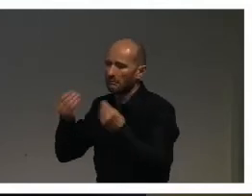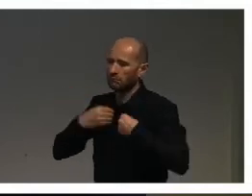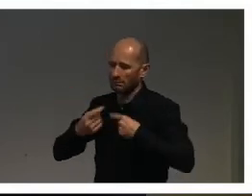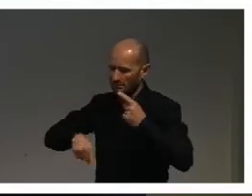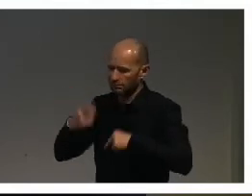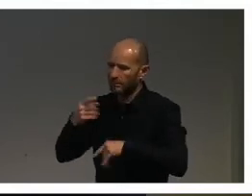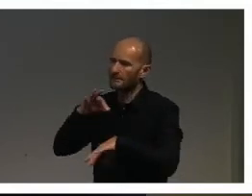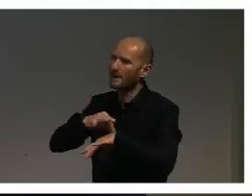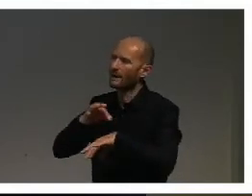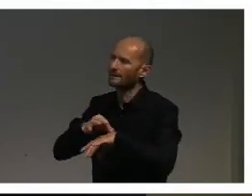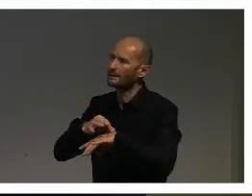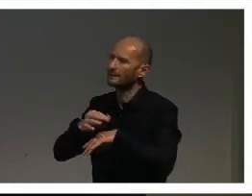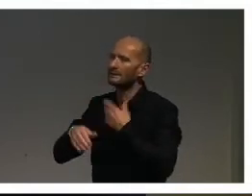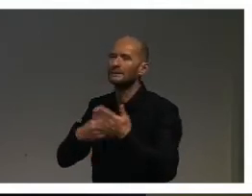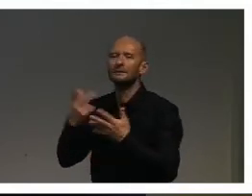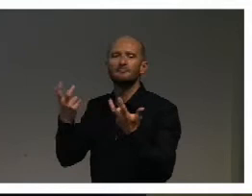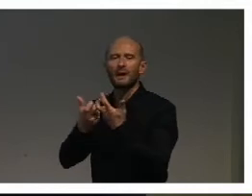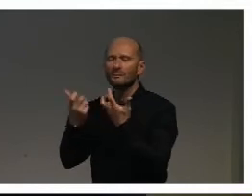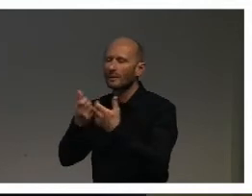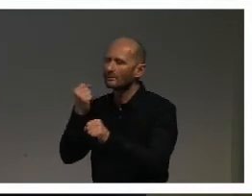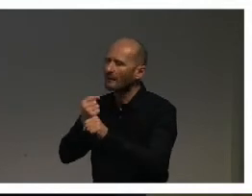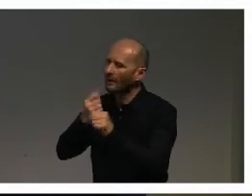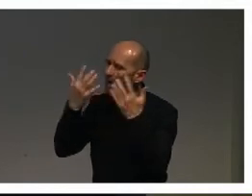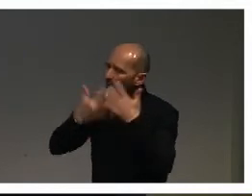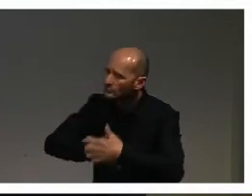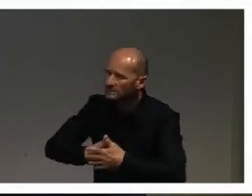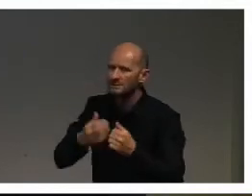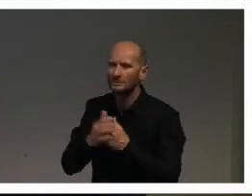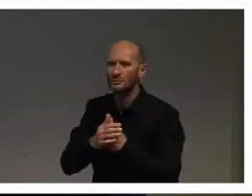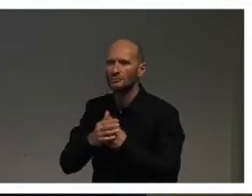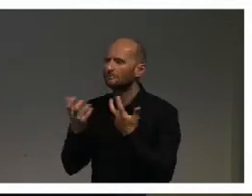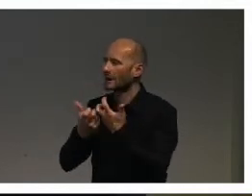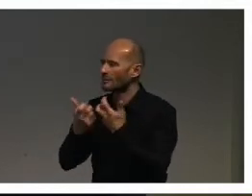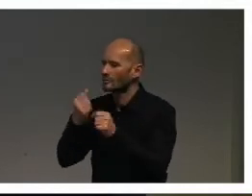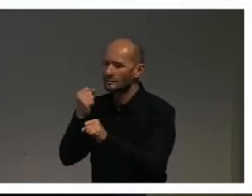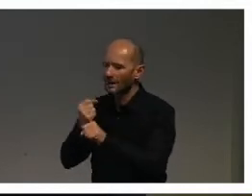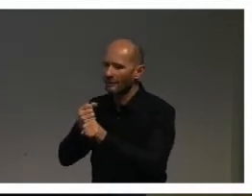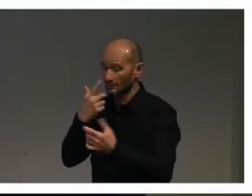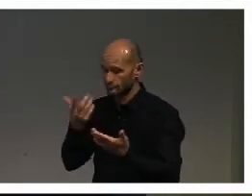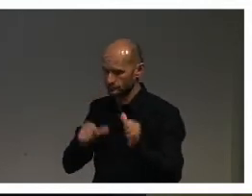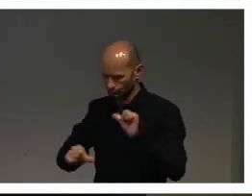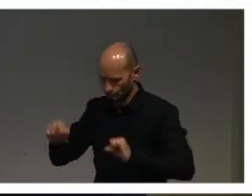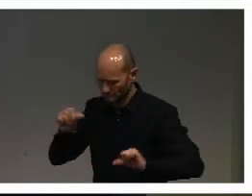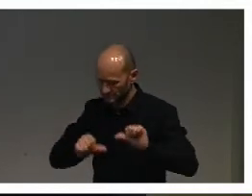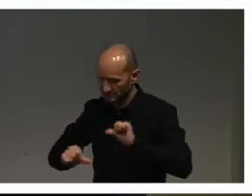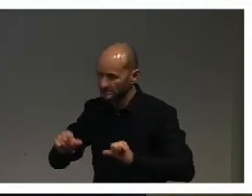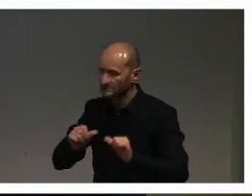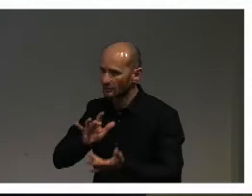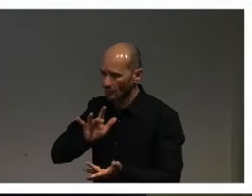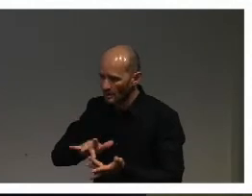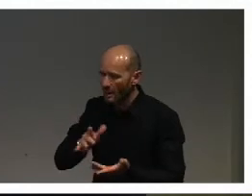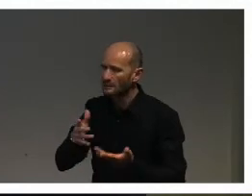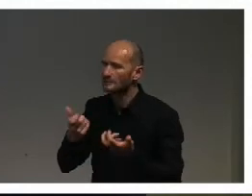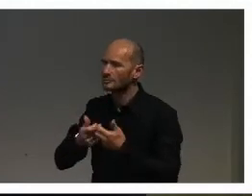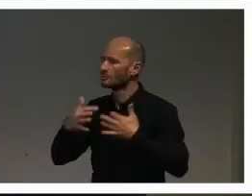que le travail de nuit, l'exposition à certains produits chimiques, on a montré que ça pouvait effectivement se potentialiser. Il y a des travaux qui